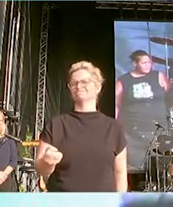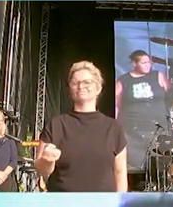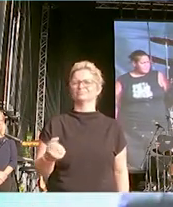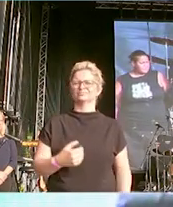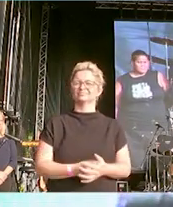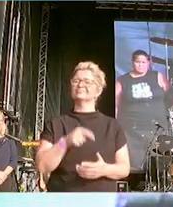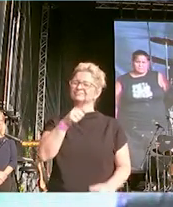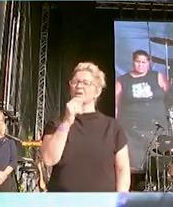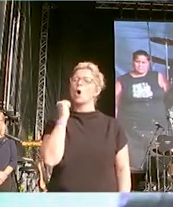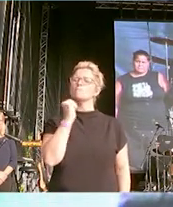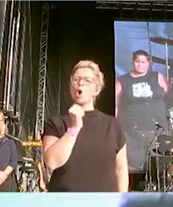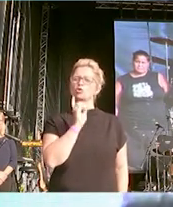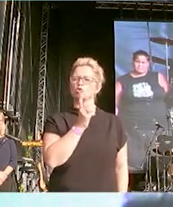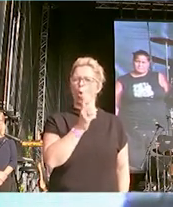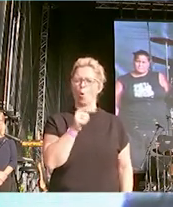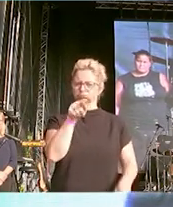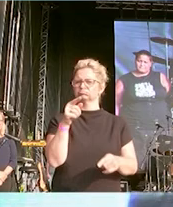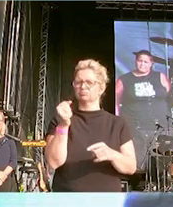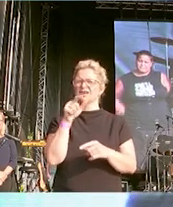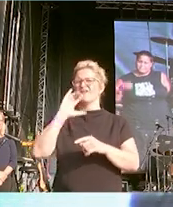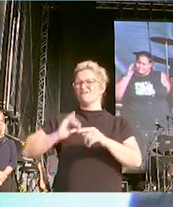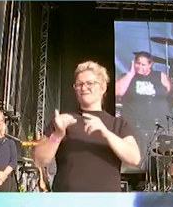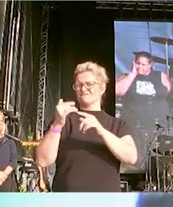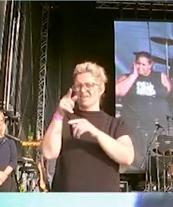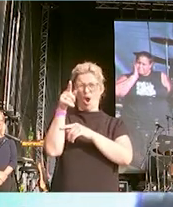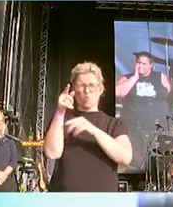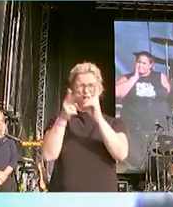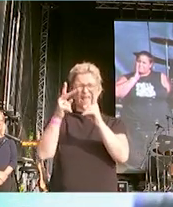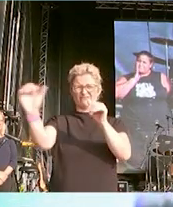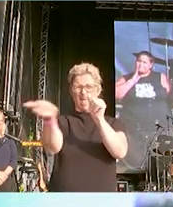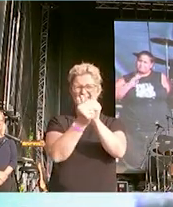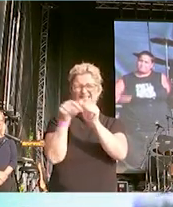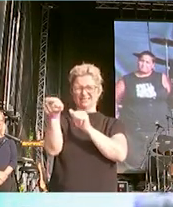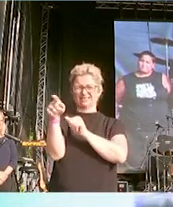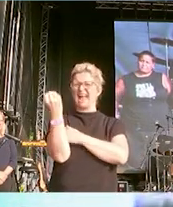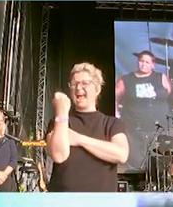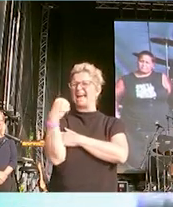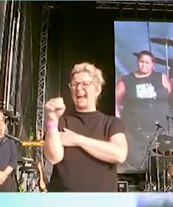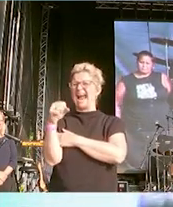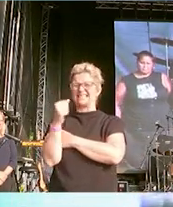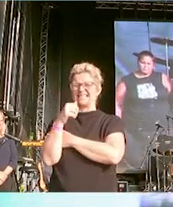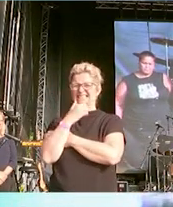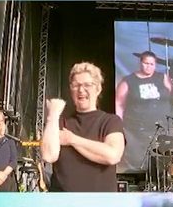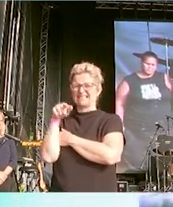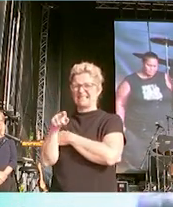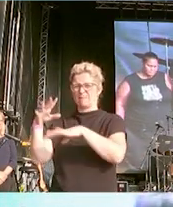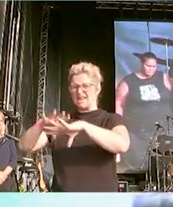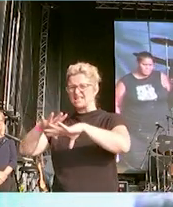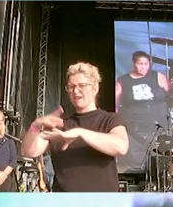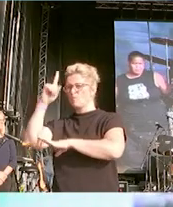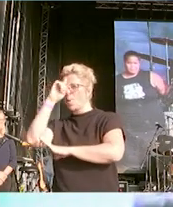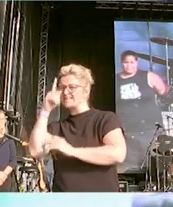Die Morddrohungen gegen die Anwälte in Cederbaşa Yıldız, die rechtsextremen Netzwerke in Polizei